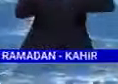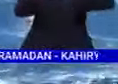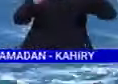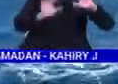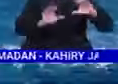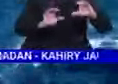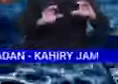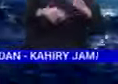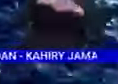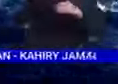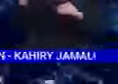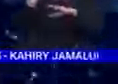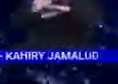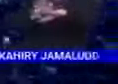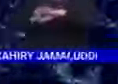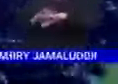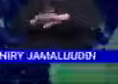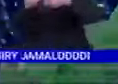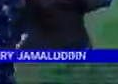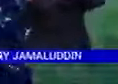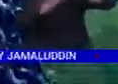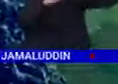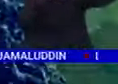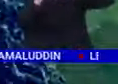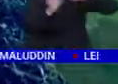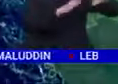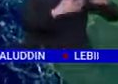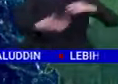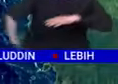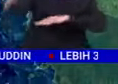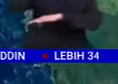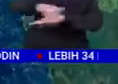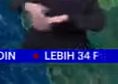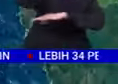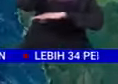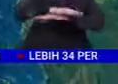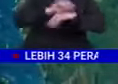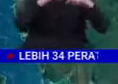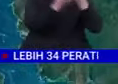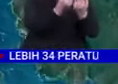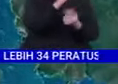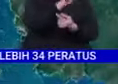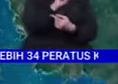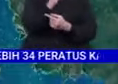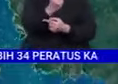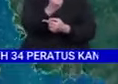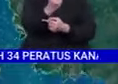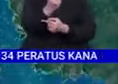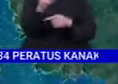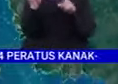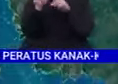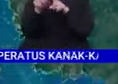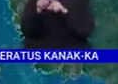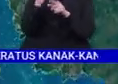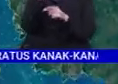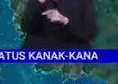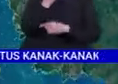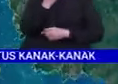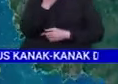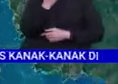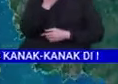Malaysia telah mengeluarkan amaran angin kencang dan juga laut bergelora ketiga pertama dan juga kedua seperti yang telah